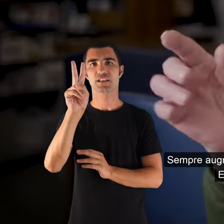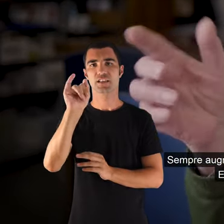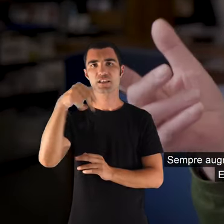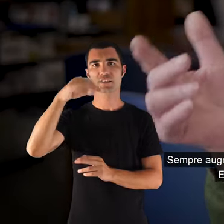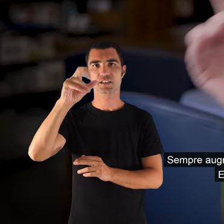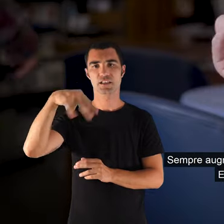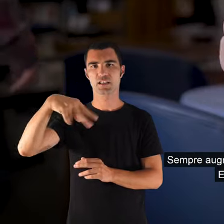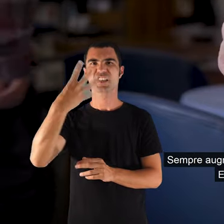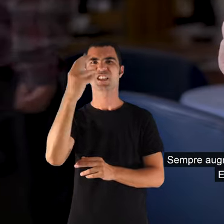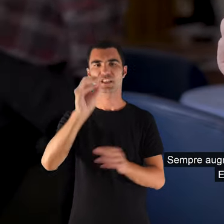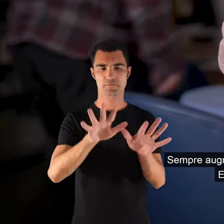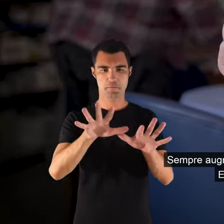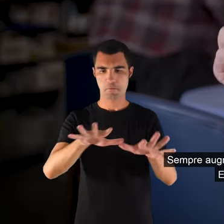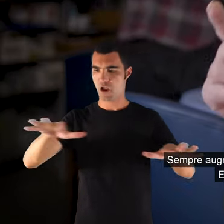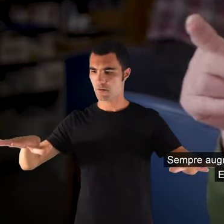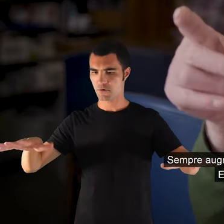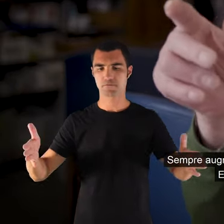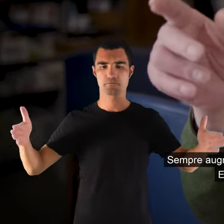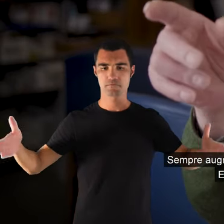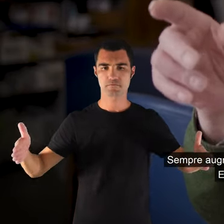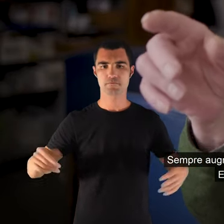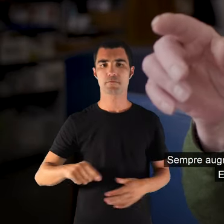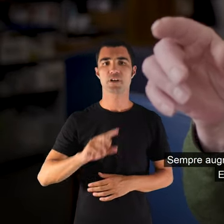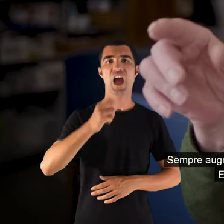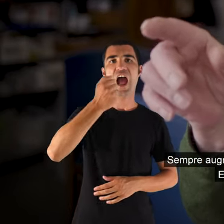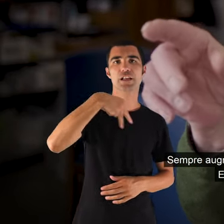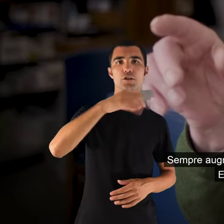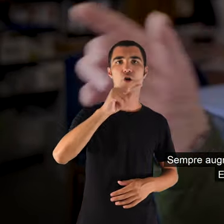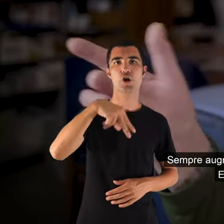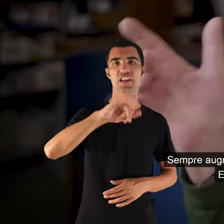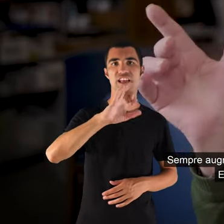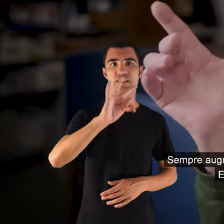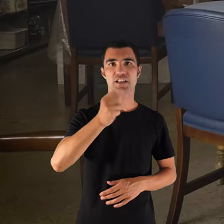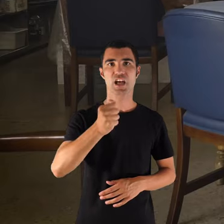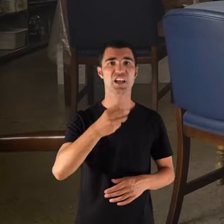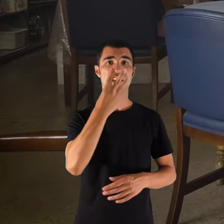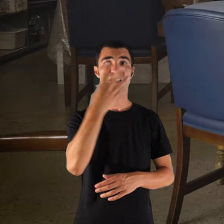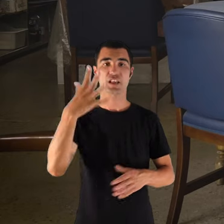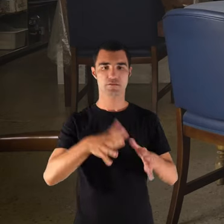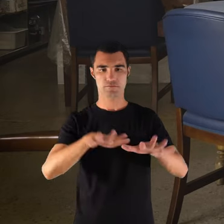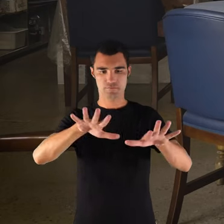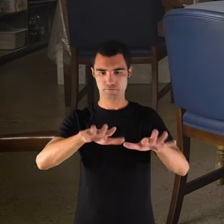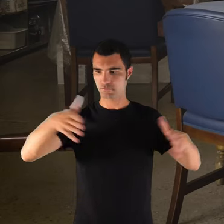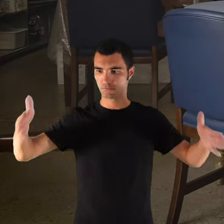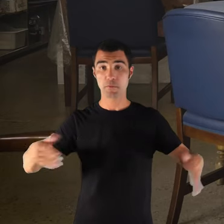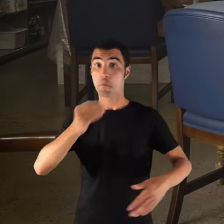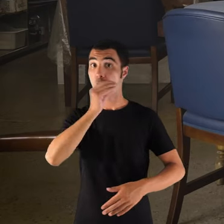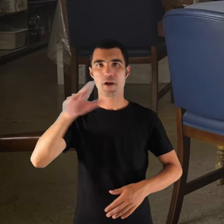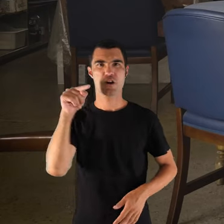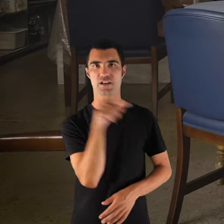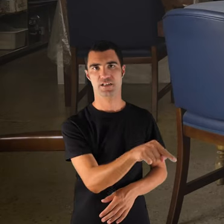tenia d'haver 30. I l'Antonieta ja en tenia 35. Per jo, la millor que en